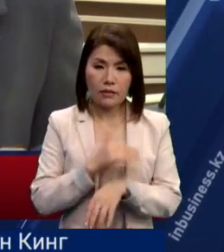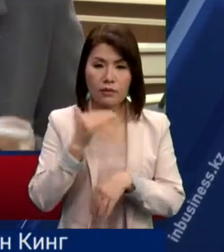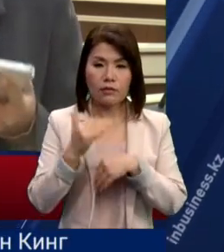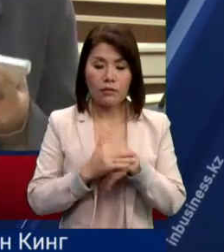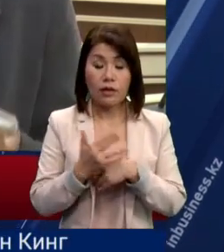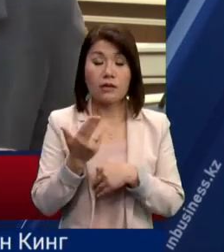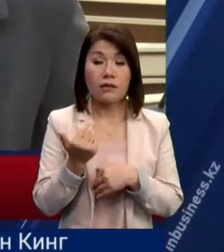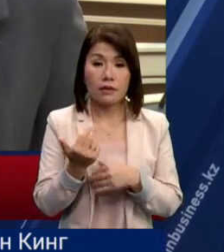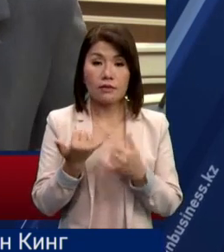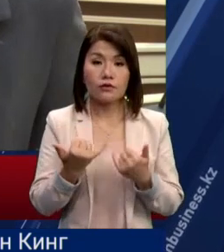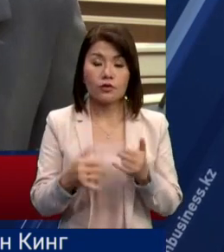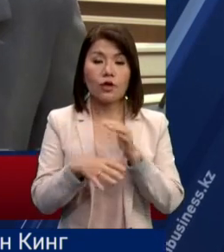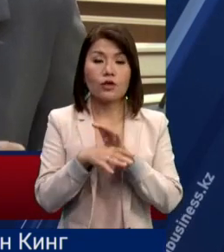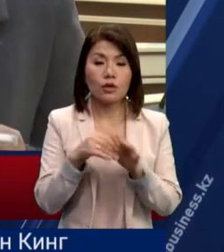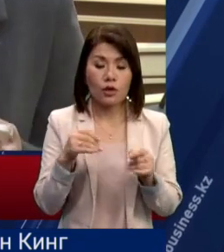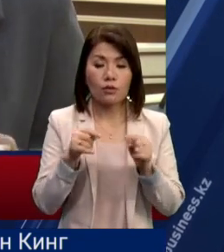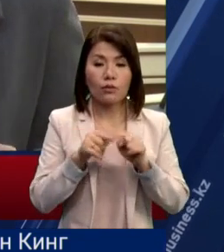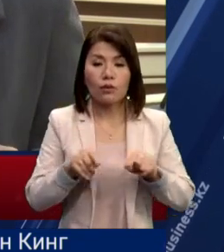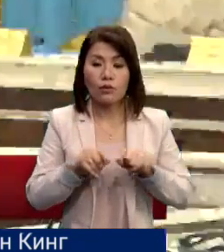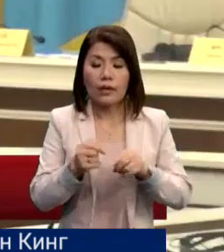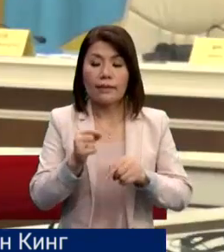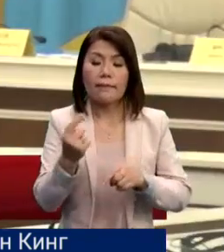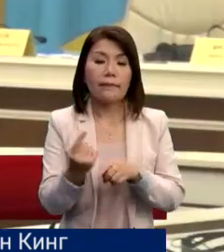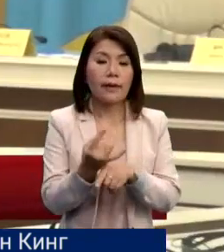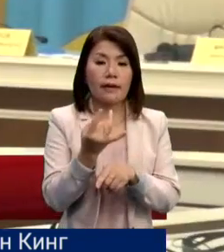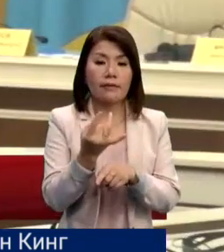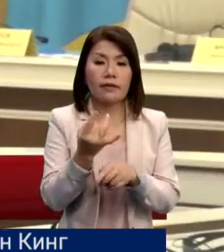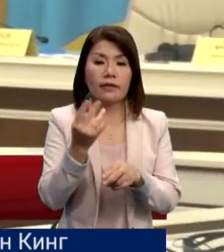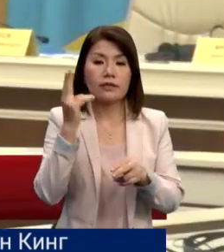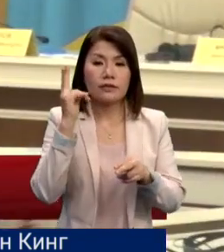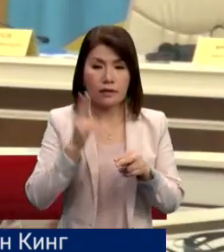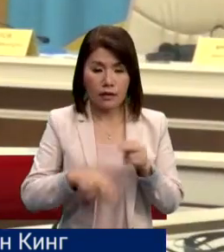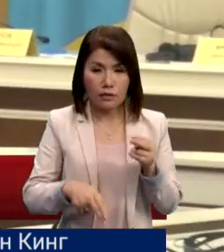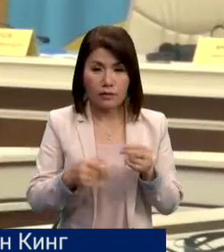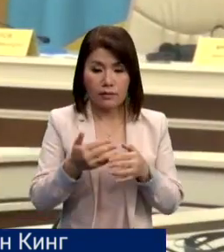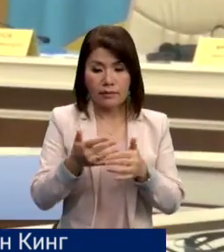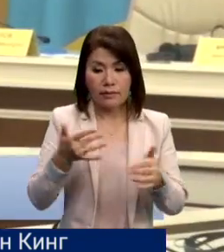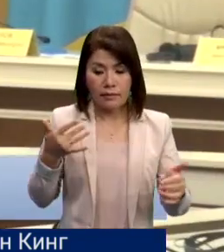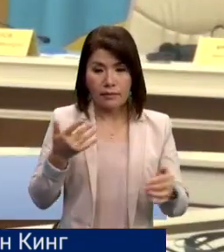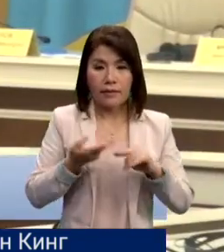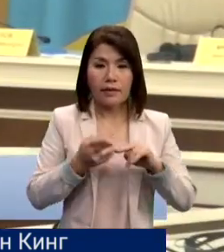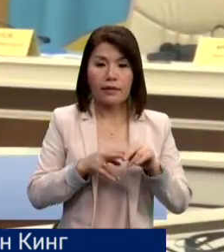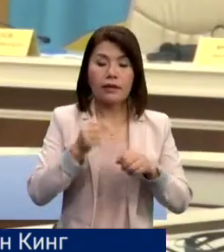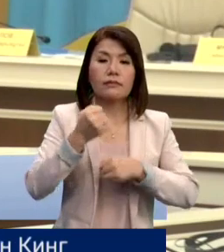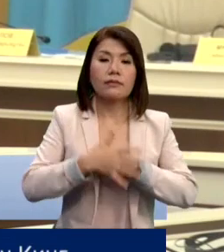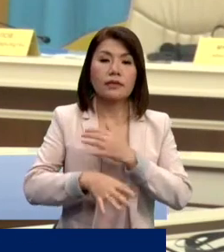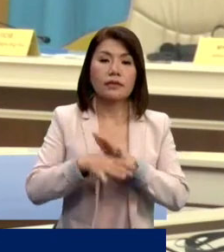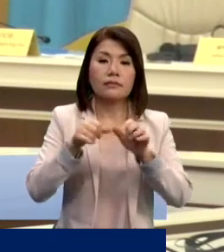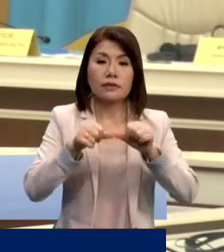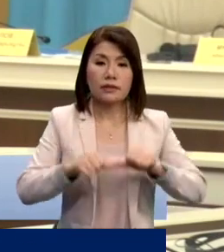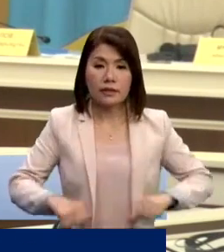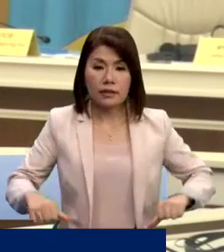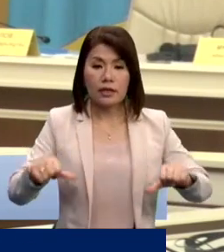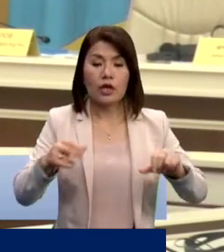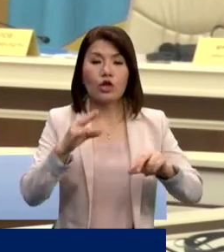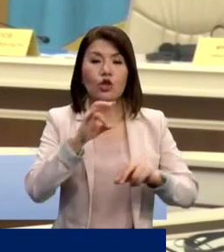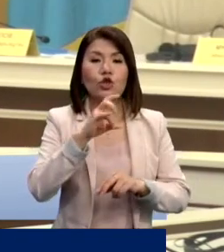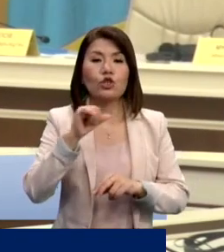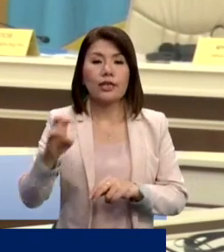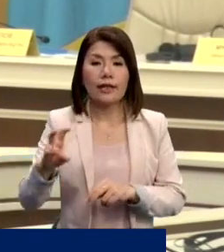Шәсел, я бүгін сайлау науқанының алғашқы кезеңі аяқталды. Осыдан бірер минут бұрын орталық сайлау комиссиясы